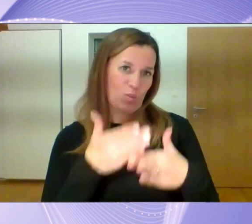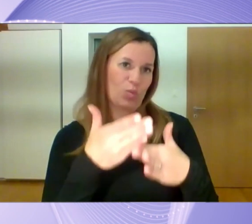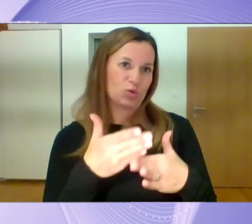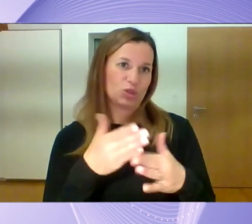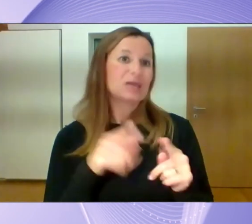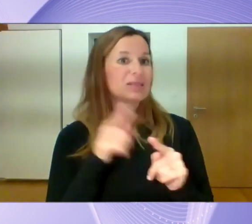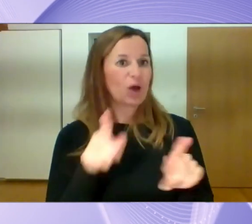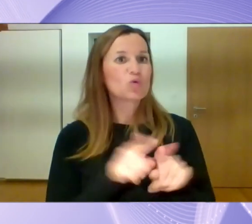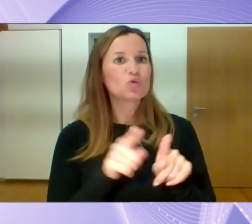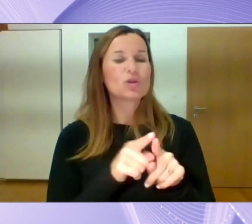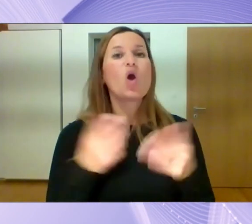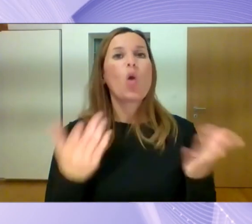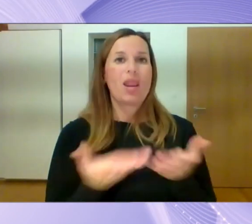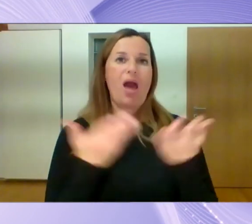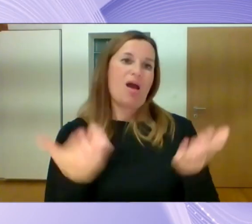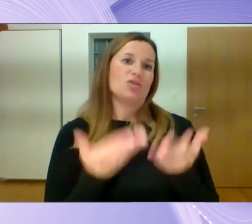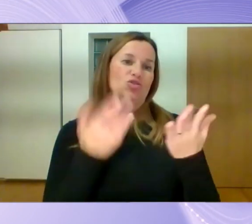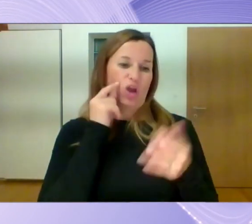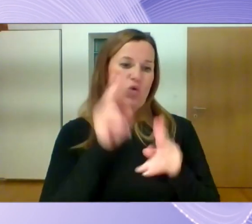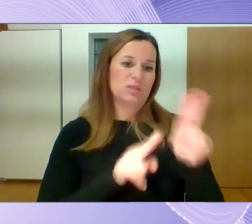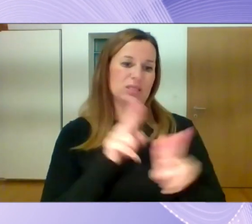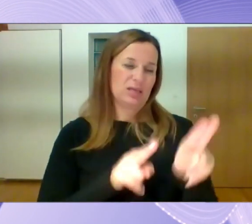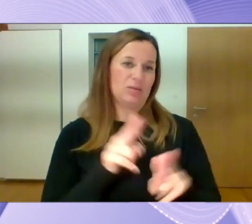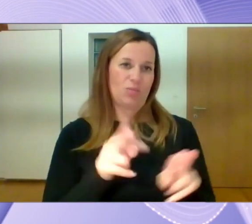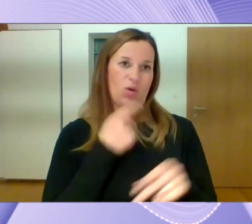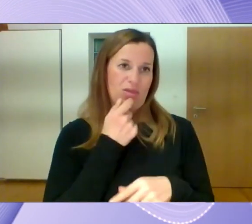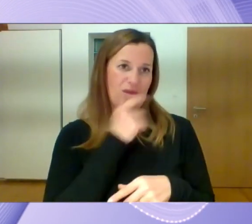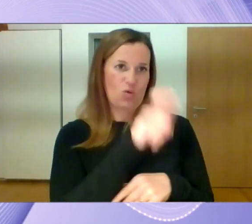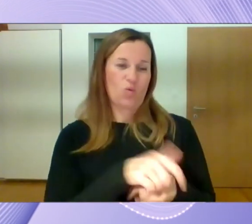olajšajo oskrbo tistega, ki skrbi.